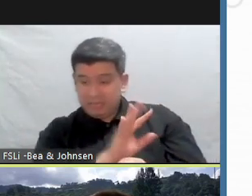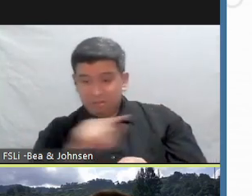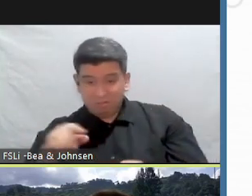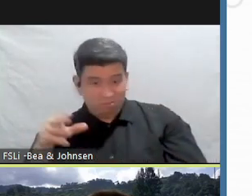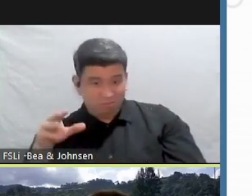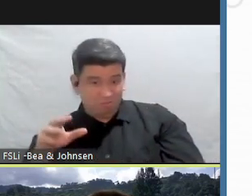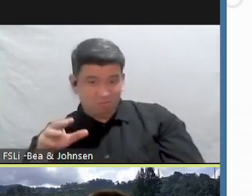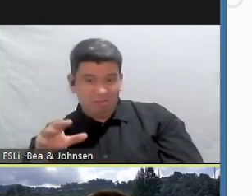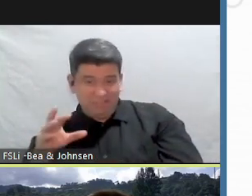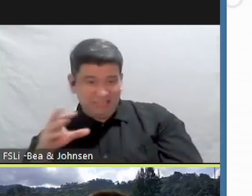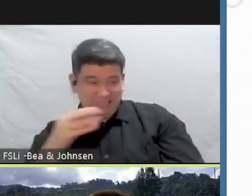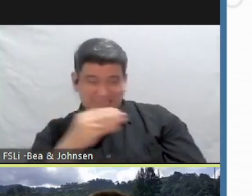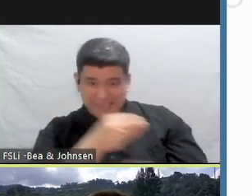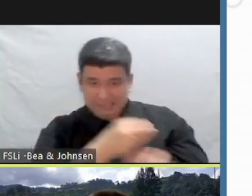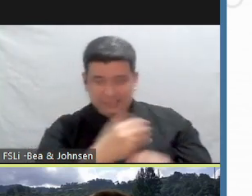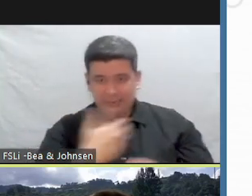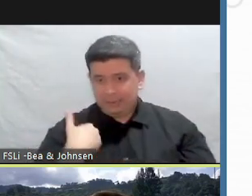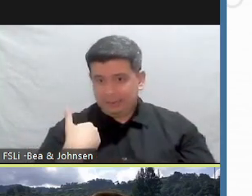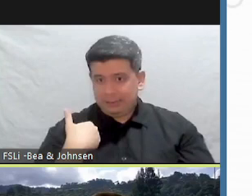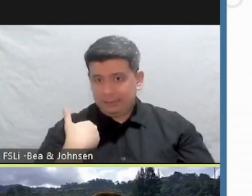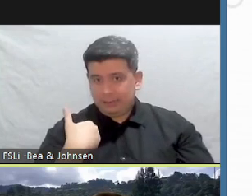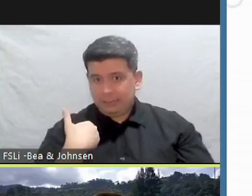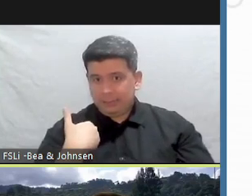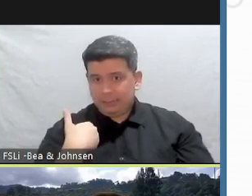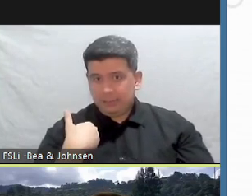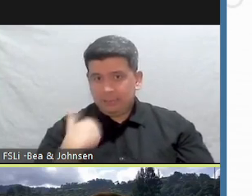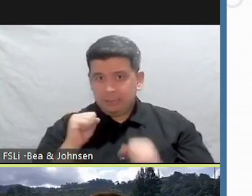Para pwede nilang gamitin yung kankanaay, ano?